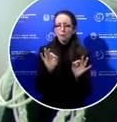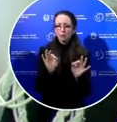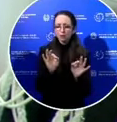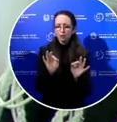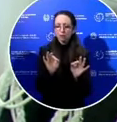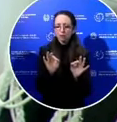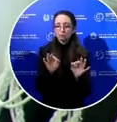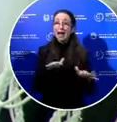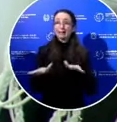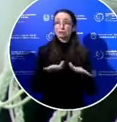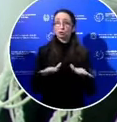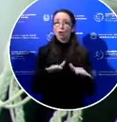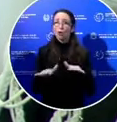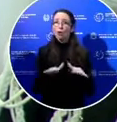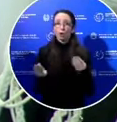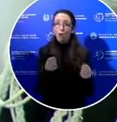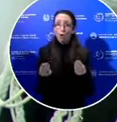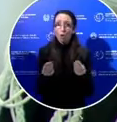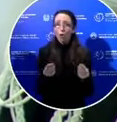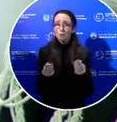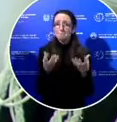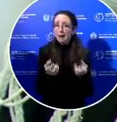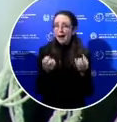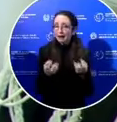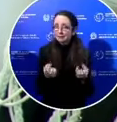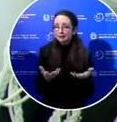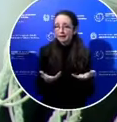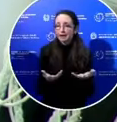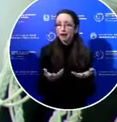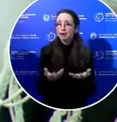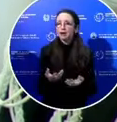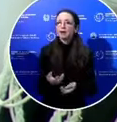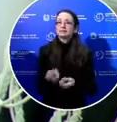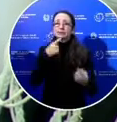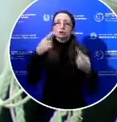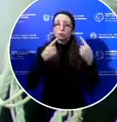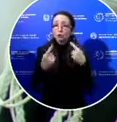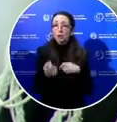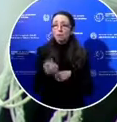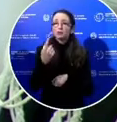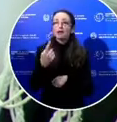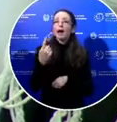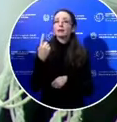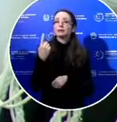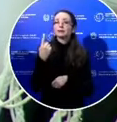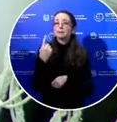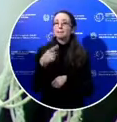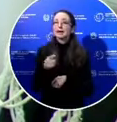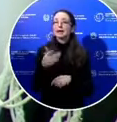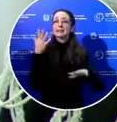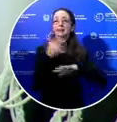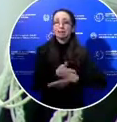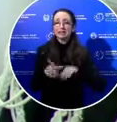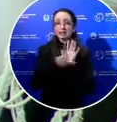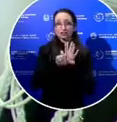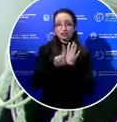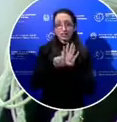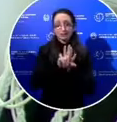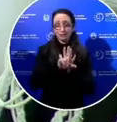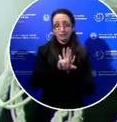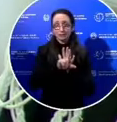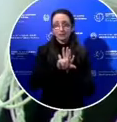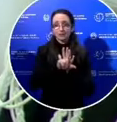livello governativo dovremo adottare, ma ci sarà anche una discussione importante in termini di interventi legislativi per aggiornare